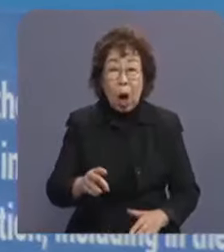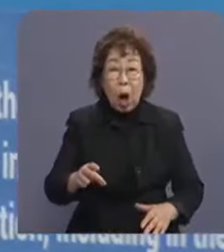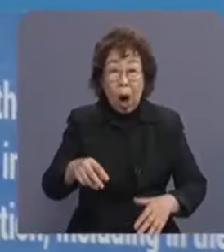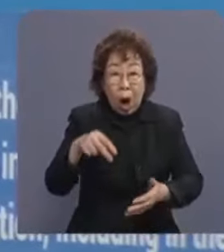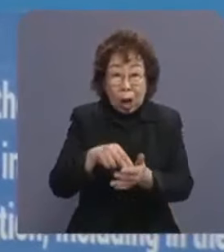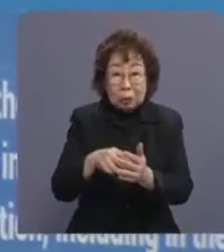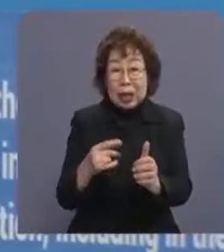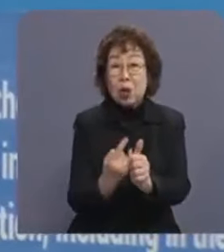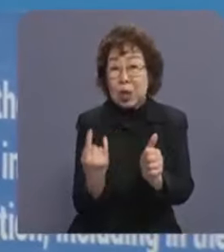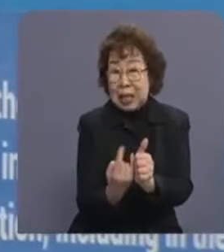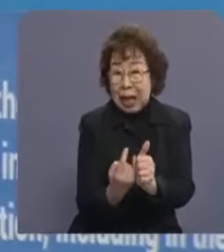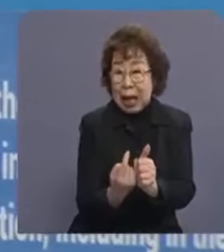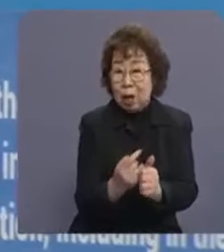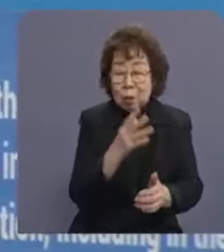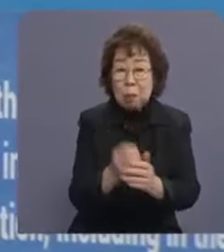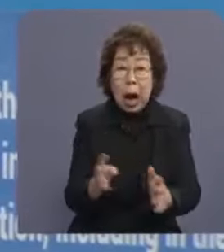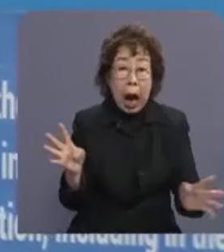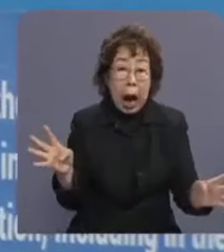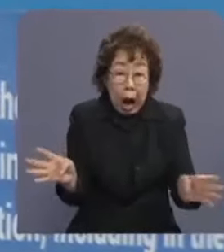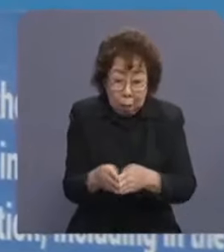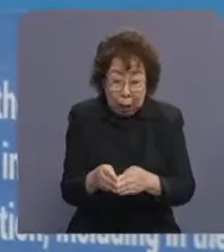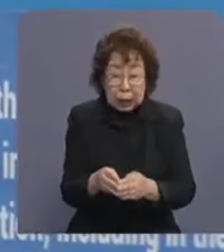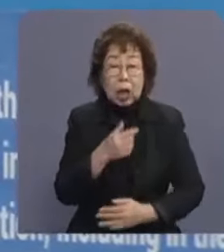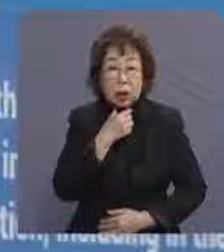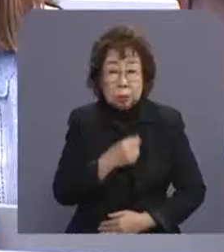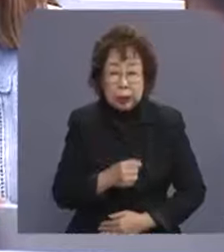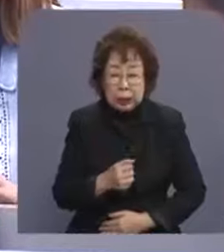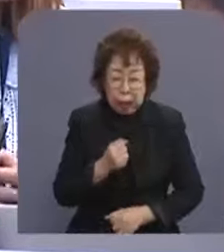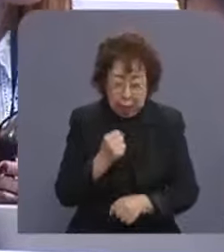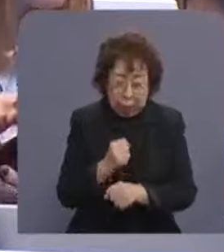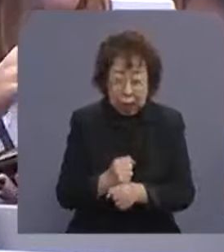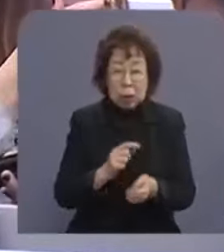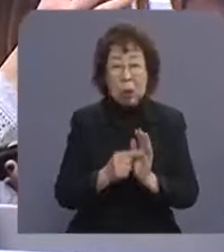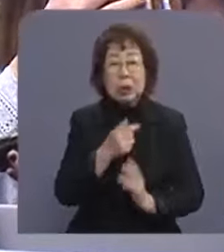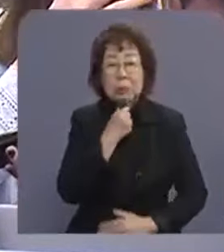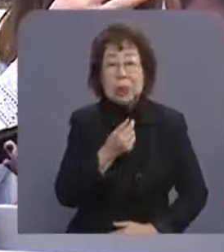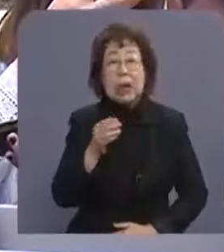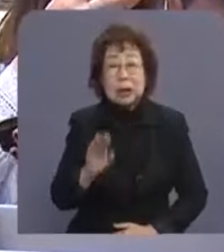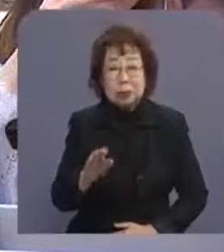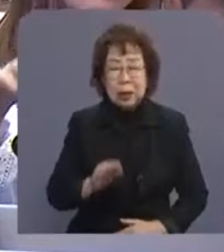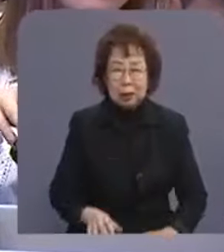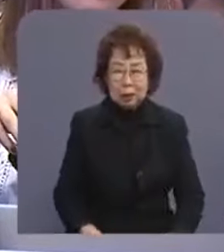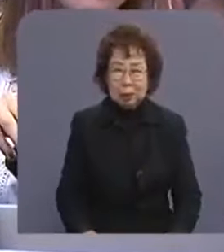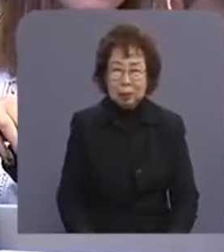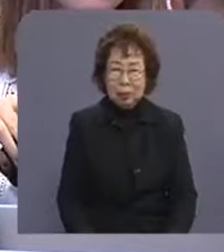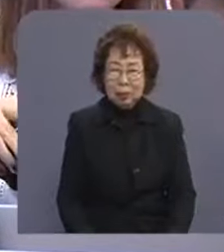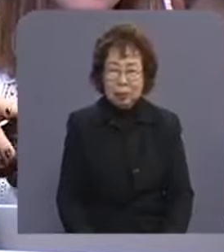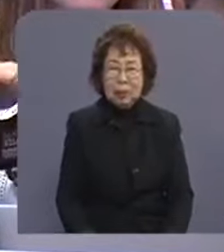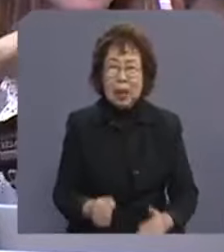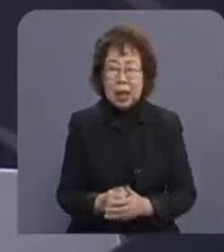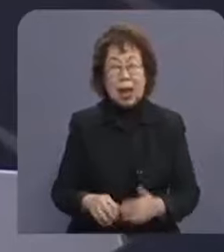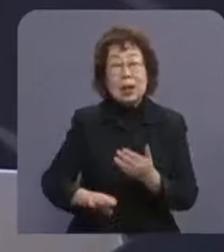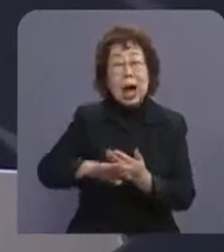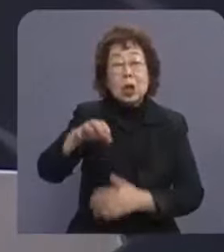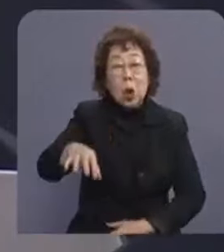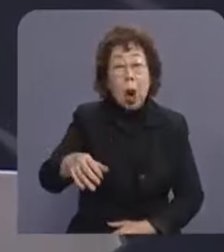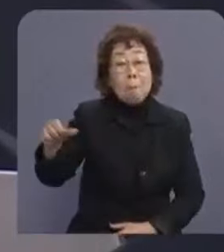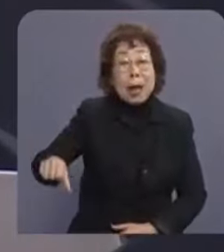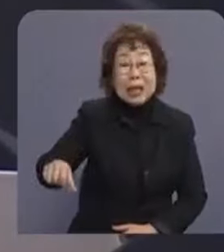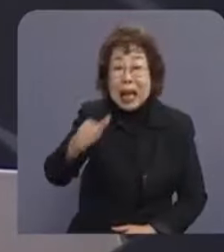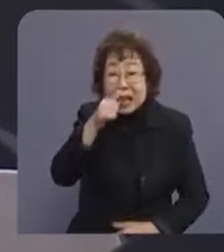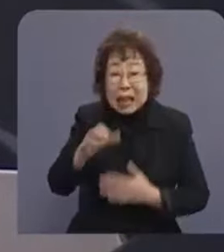위원회의 의사 결정은 만장 일치로 하기로 이미 잠정적으로 결정이 되는 상황입니다 그래서 일부 국가라도 반대를